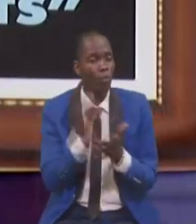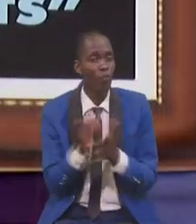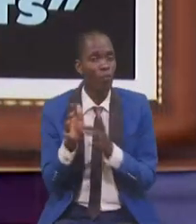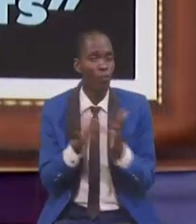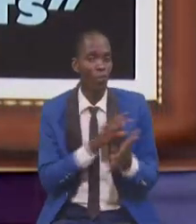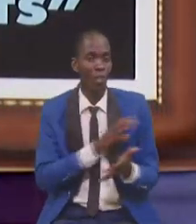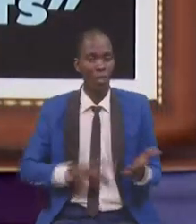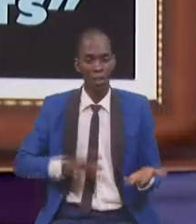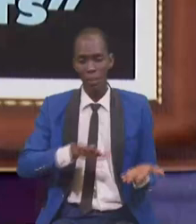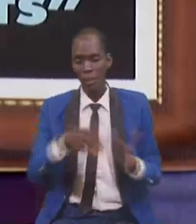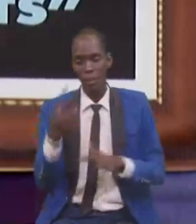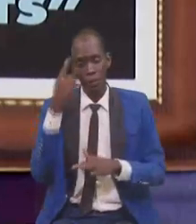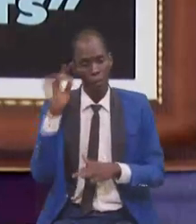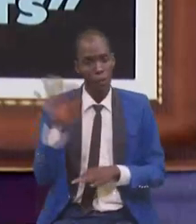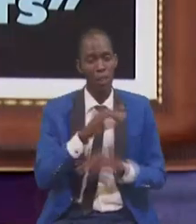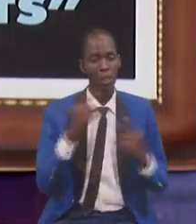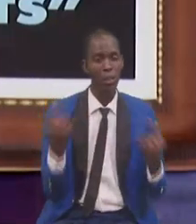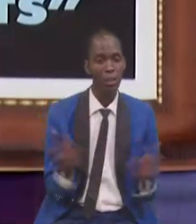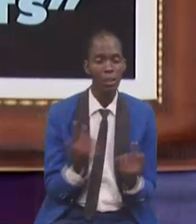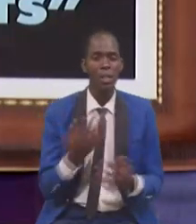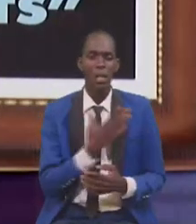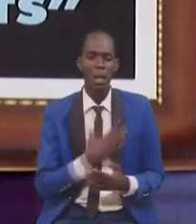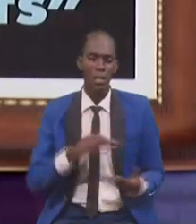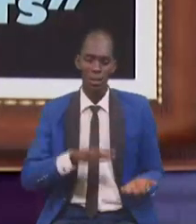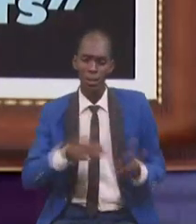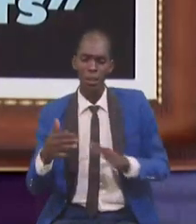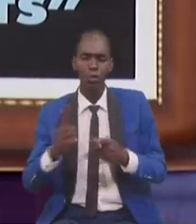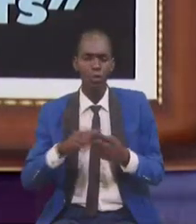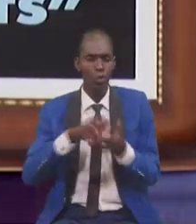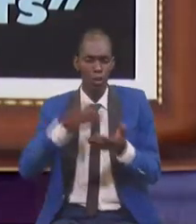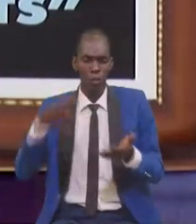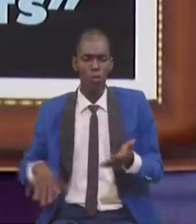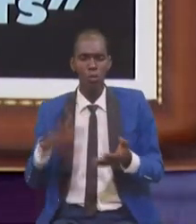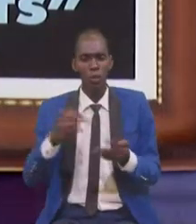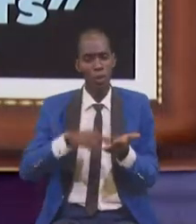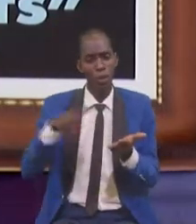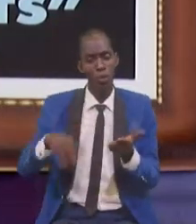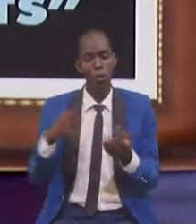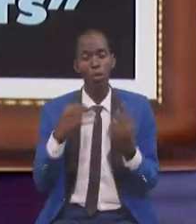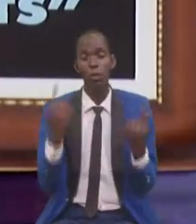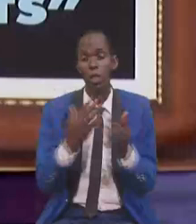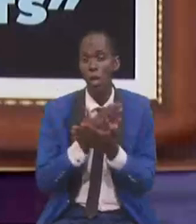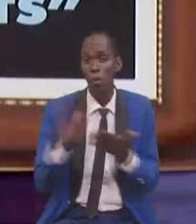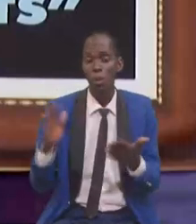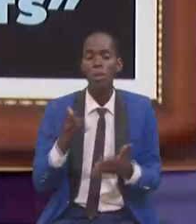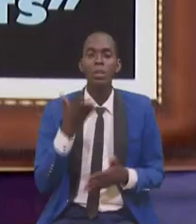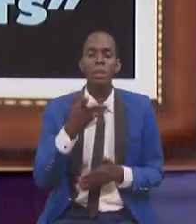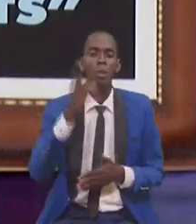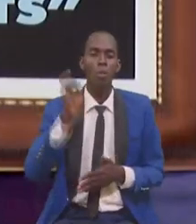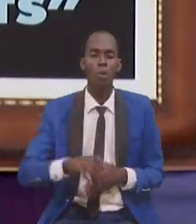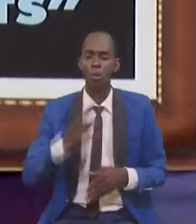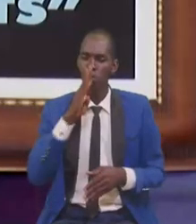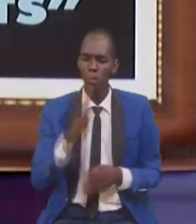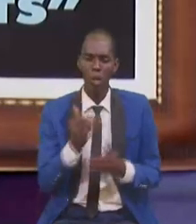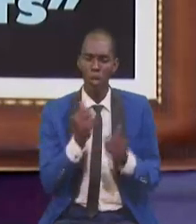mort à la croix du Calvaire, il est mort pour mon péché. Il est mort pour ôter la conséquence du péché. Alors, il doit avoir la